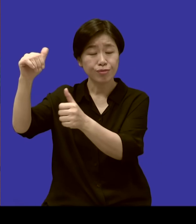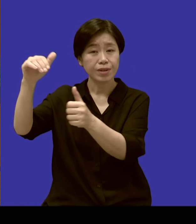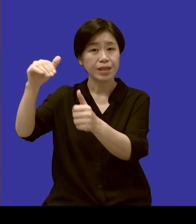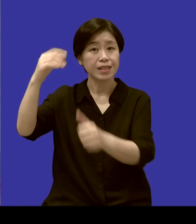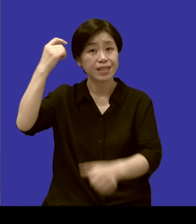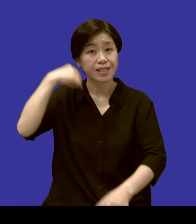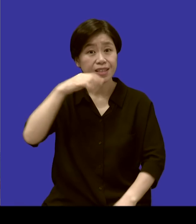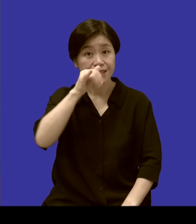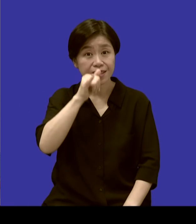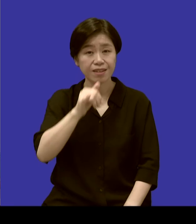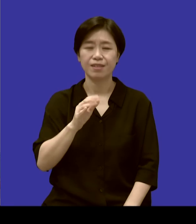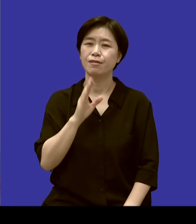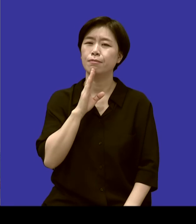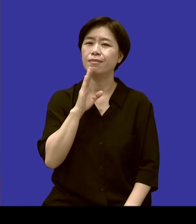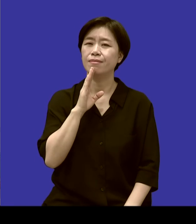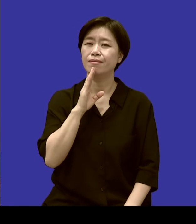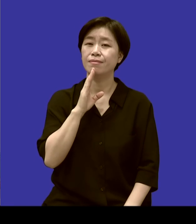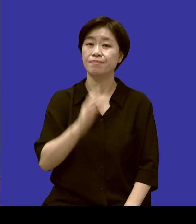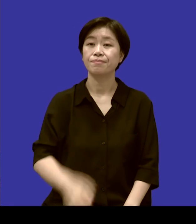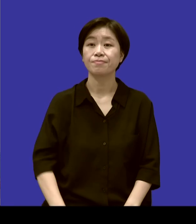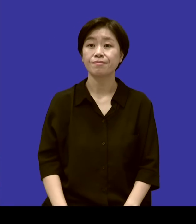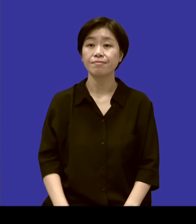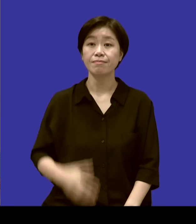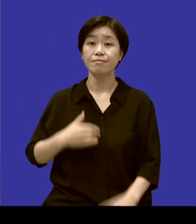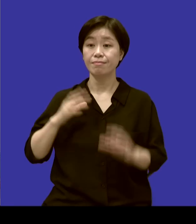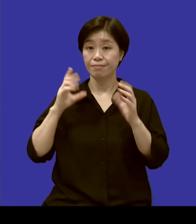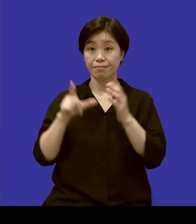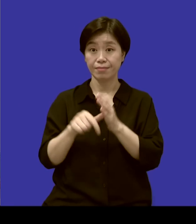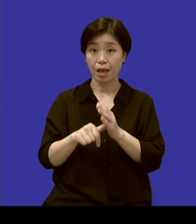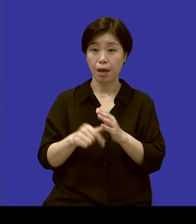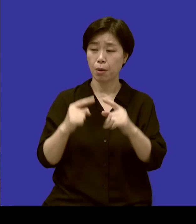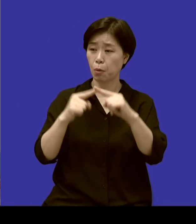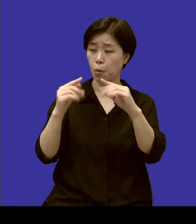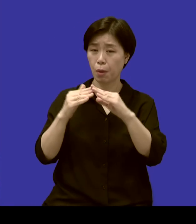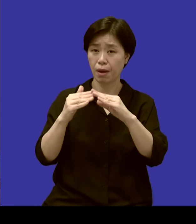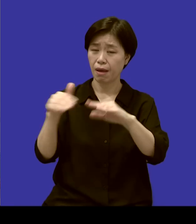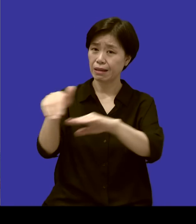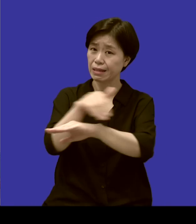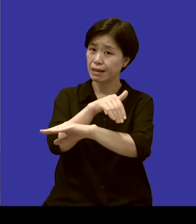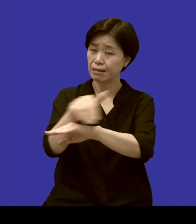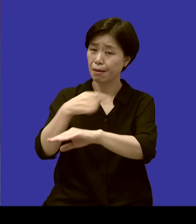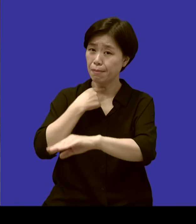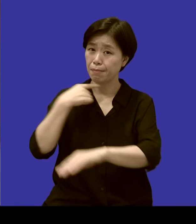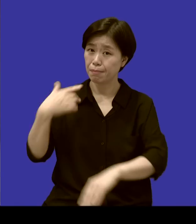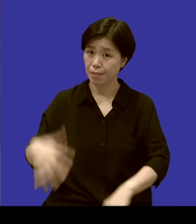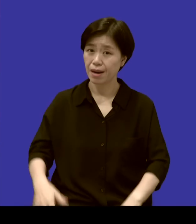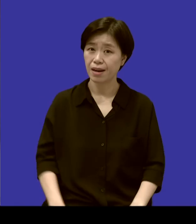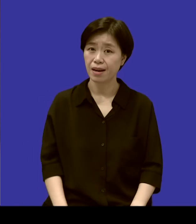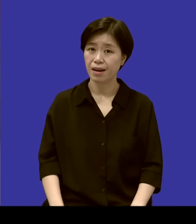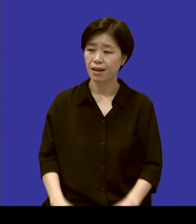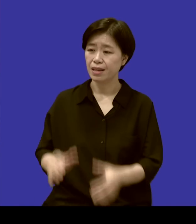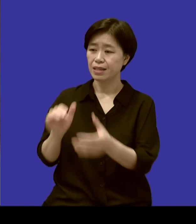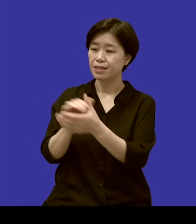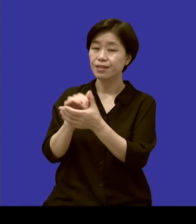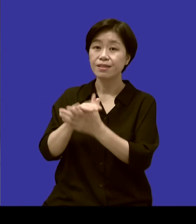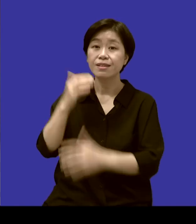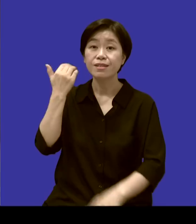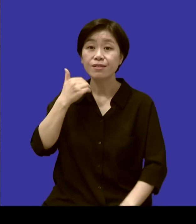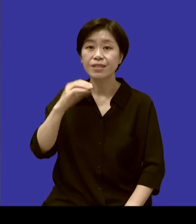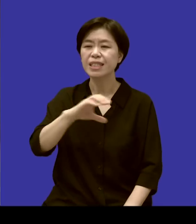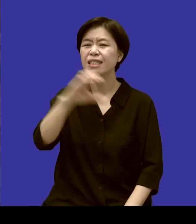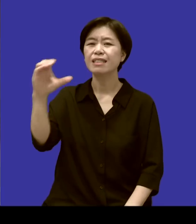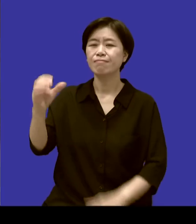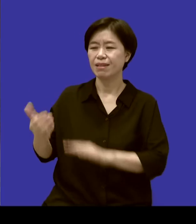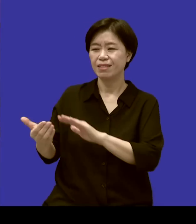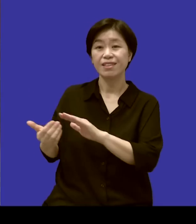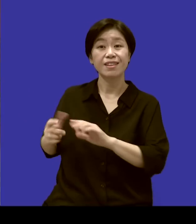네, 맞아요. 어렸을 때 교회를 다녀본 적은 사실 없고, 네. 또 친구들이 이제 크리스마스 전날이나